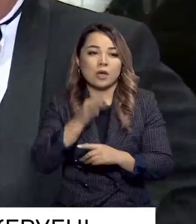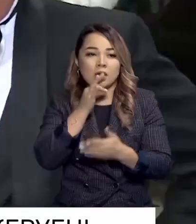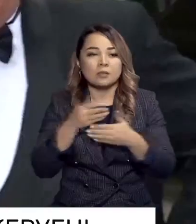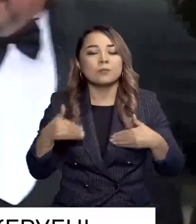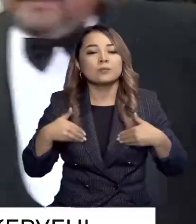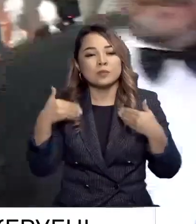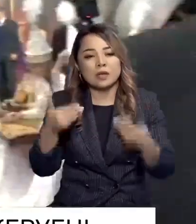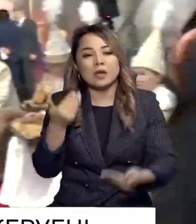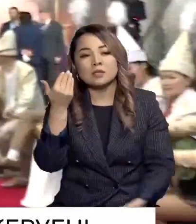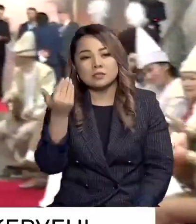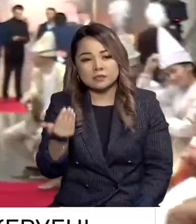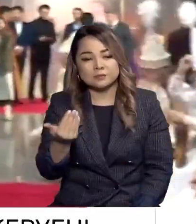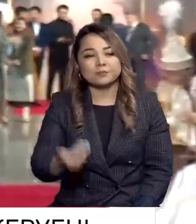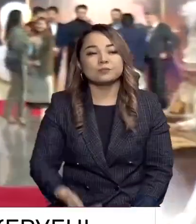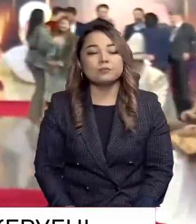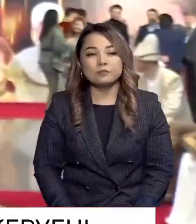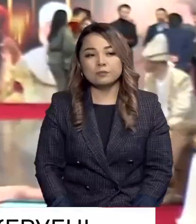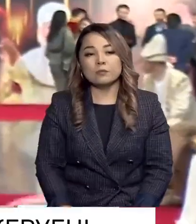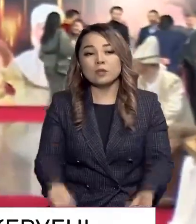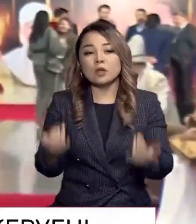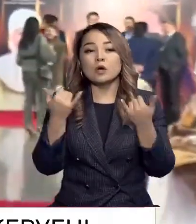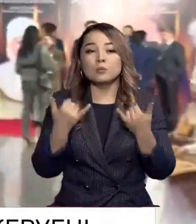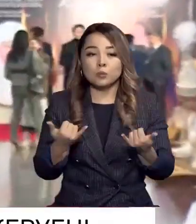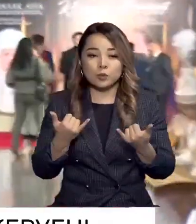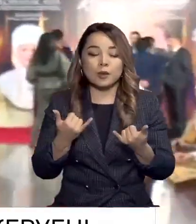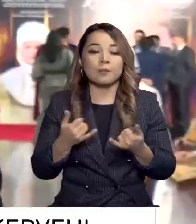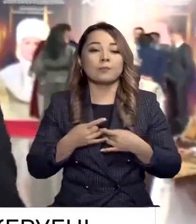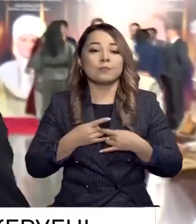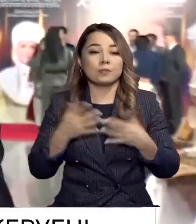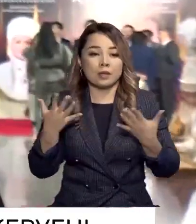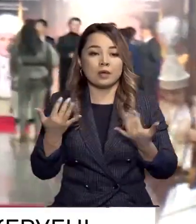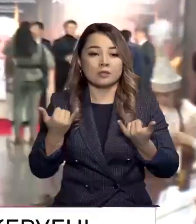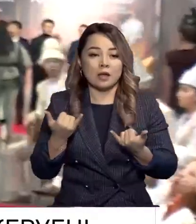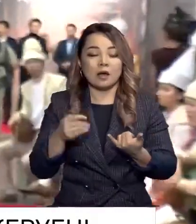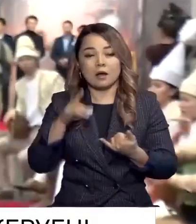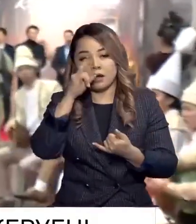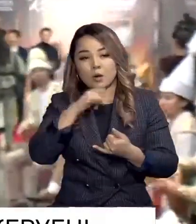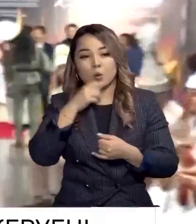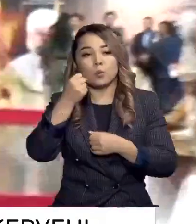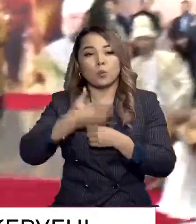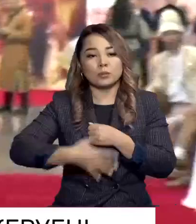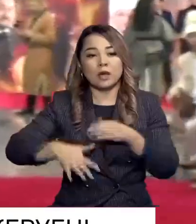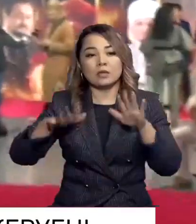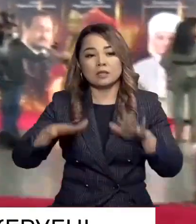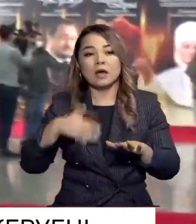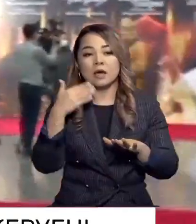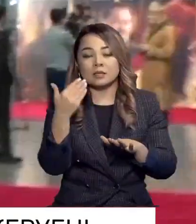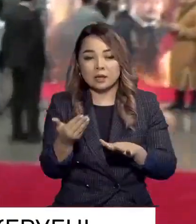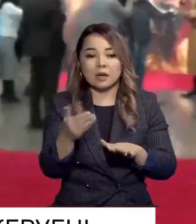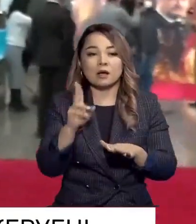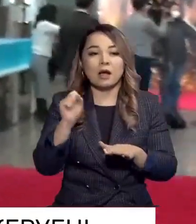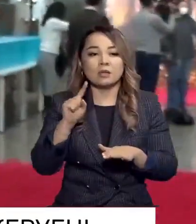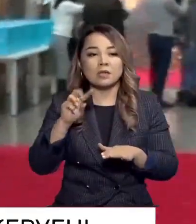да. Я, қадірлі көрермен, мінекей бүгін премьера, бүгін Қазмедиа орталығында үлкен мереке. Бұл